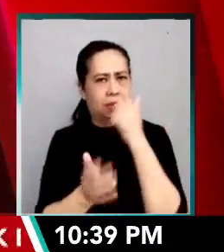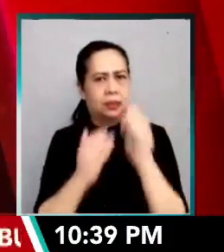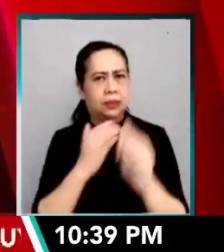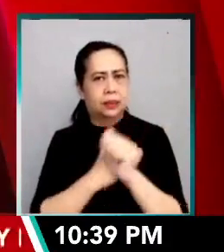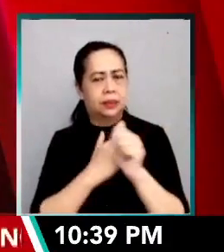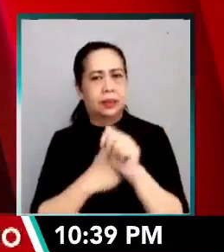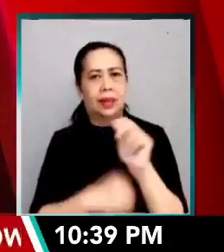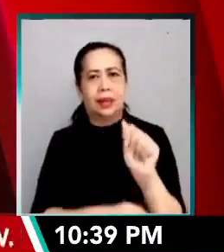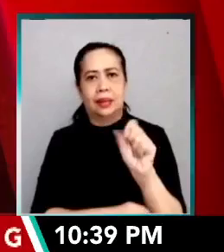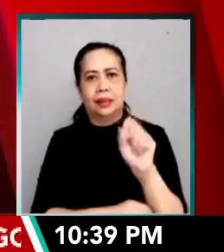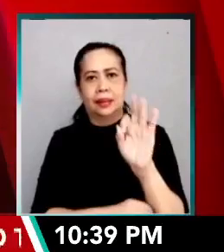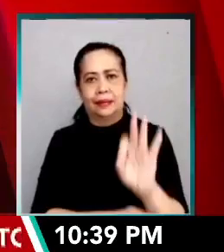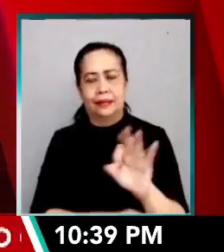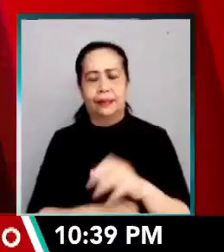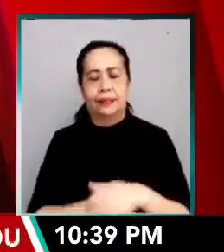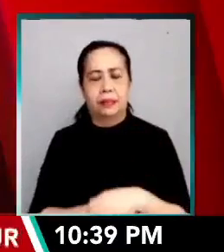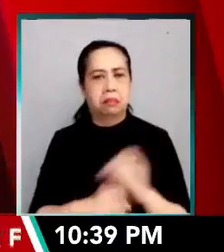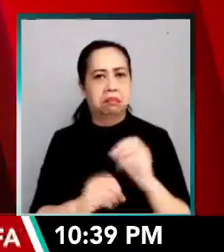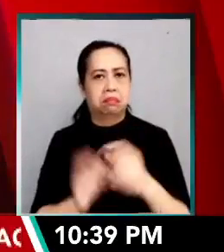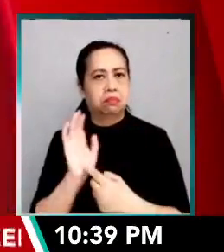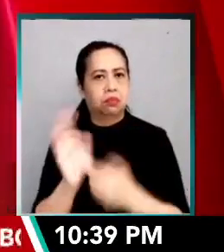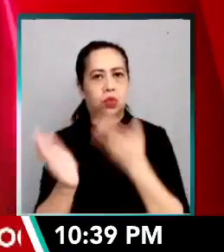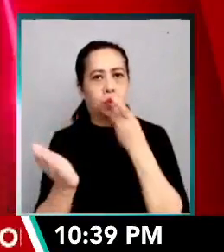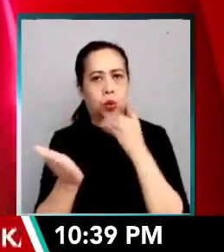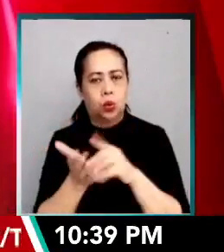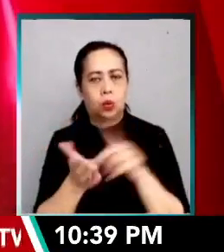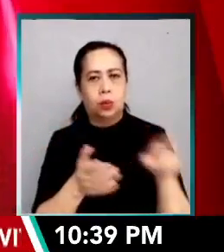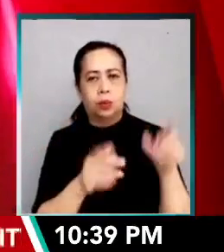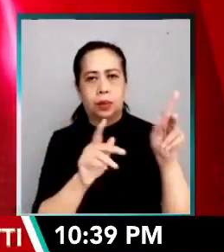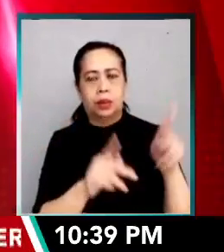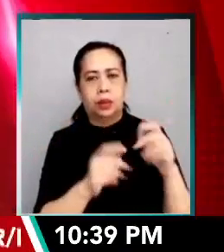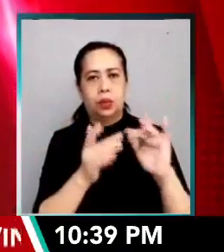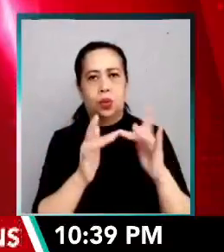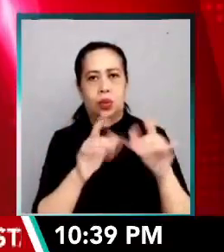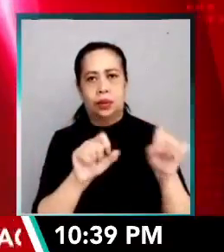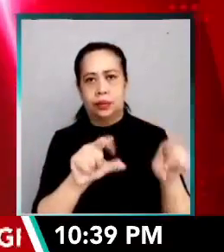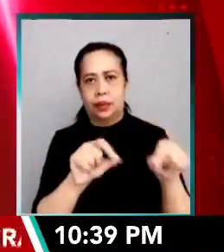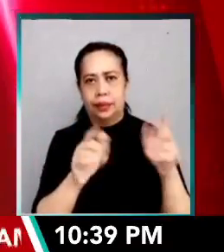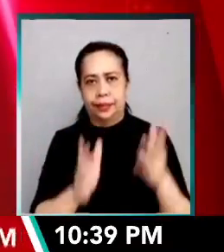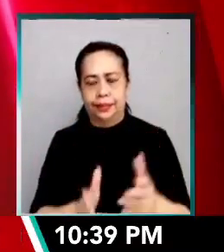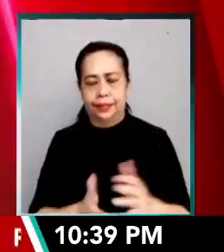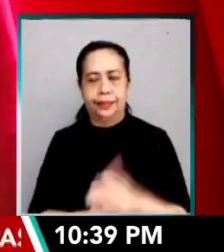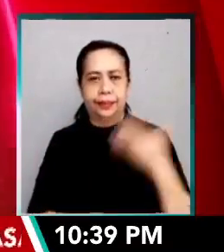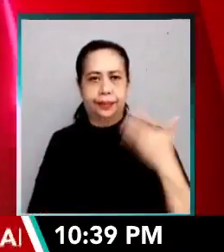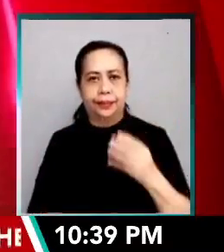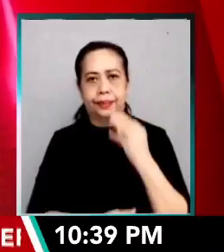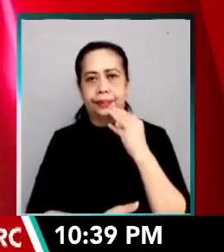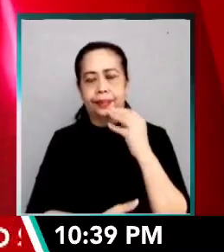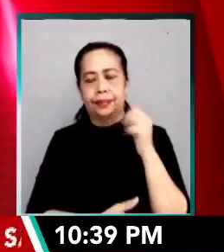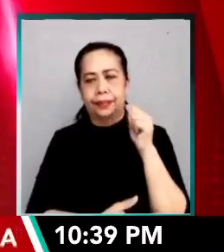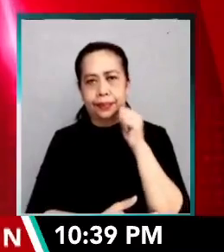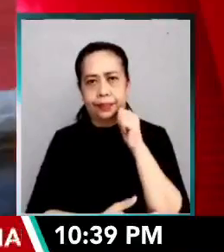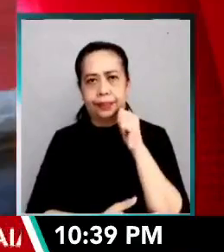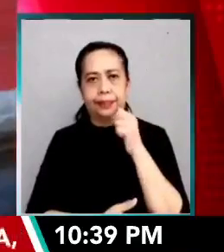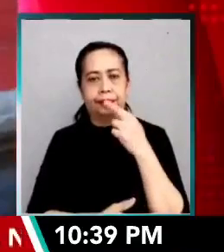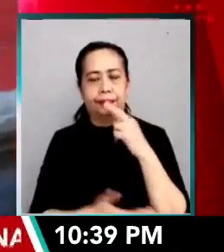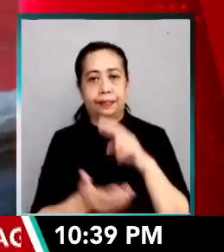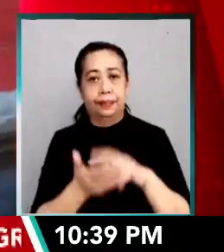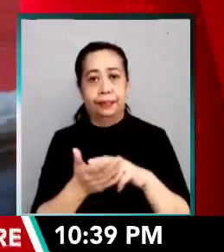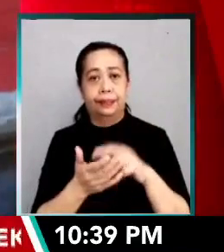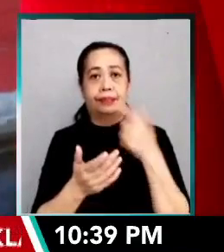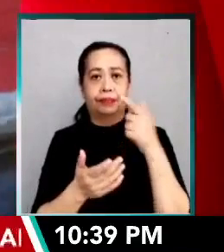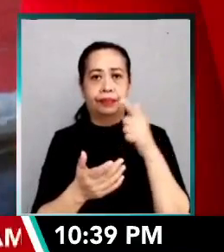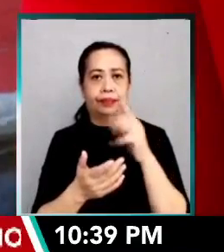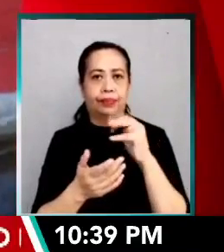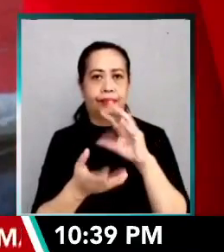Fever. Walang naipakitang dokumento ang naturang online seller. Marisol Abdurrahman, nagbabalita para sa